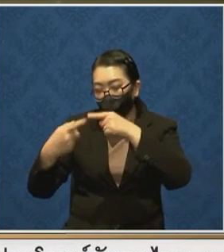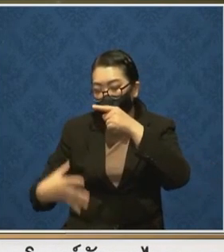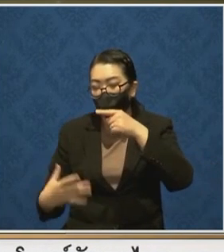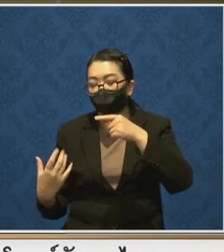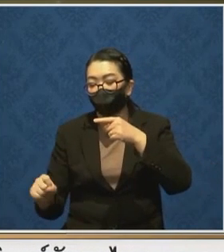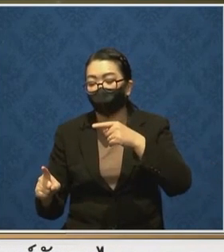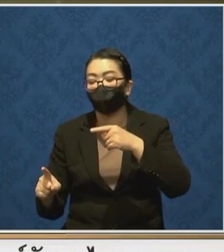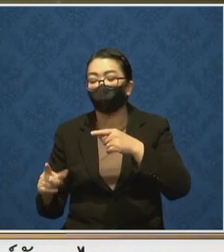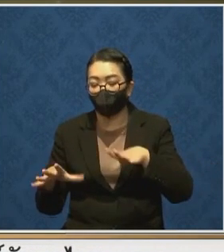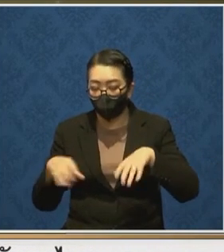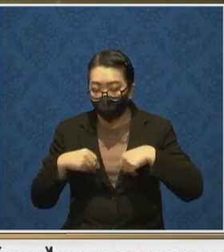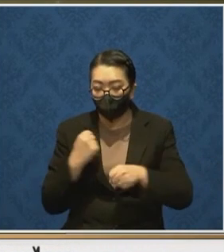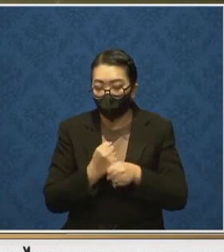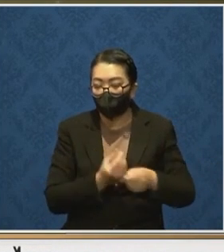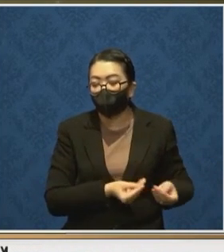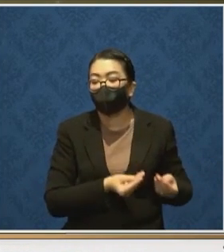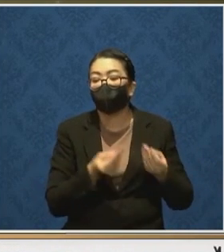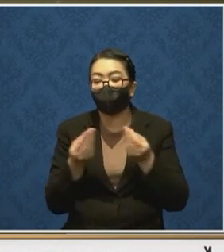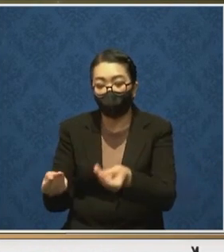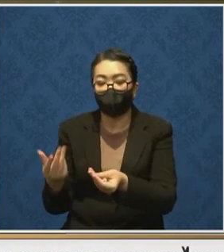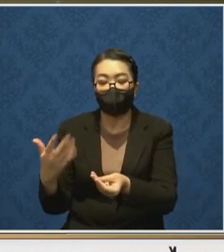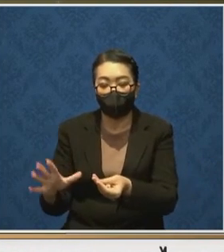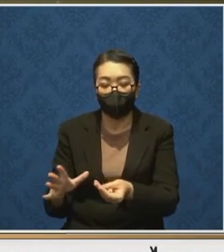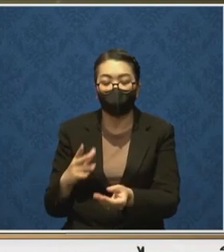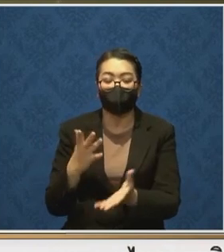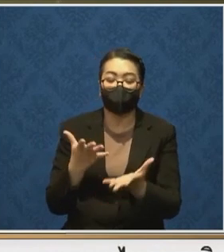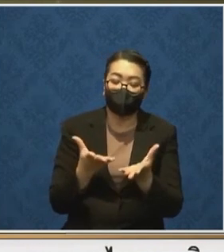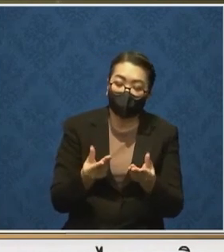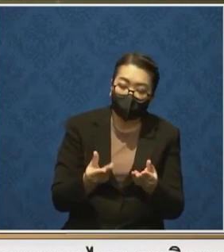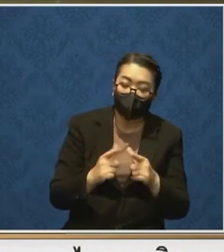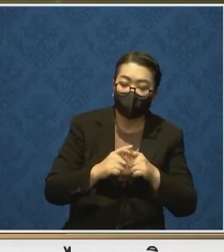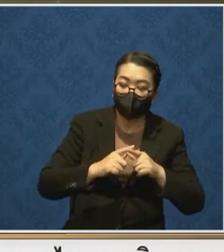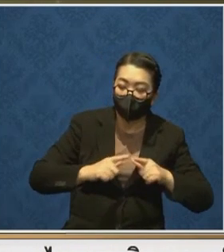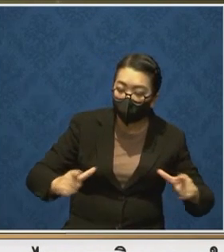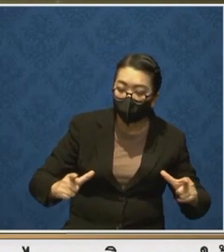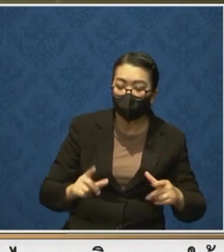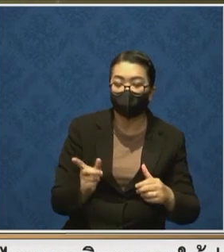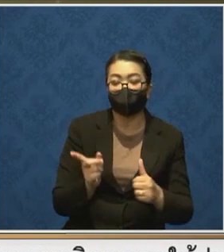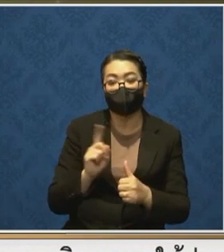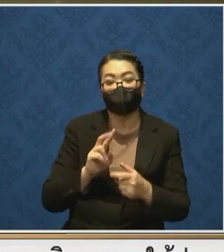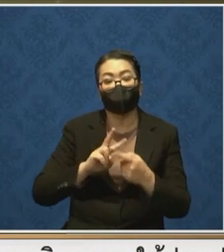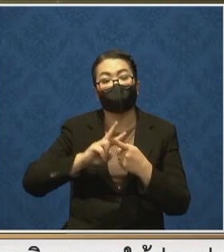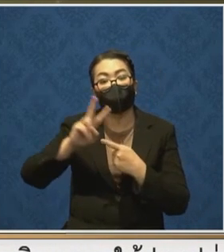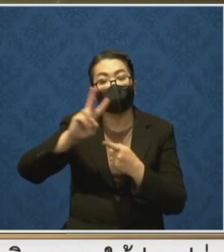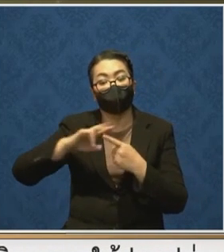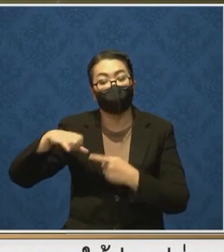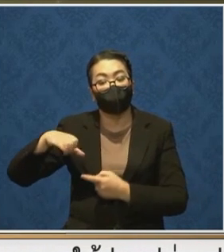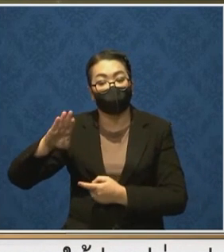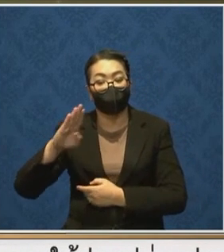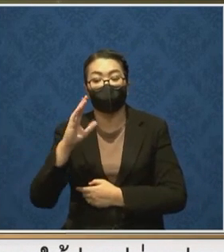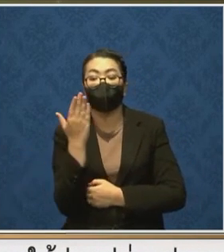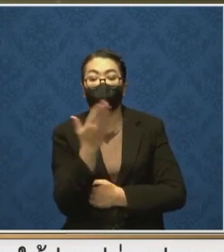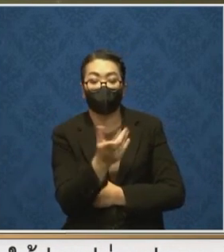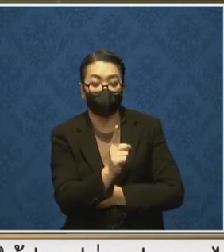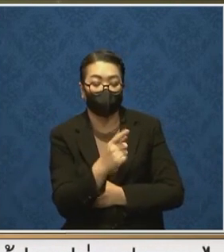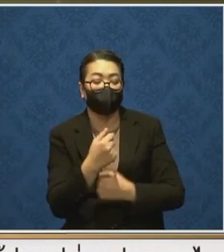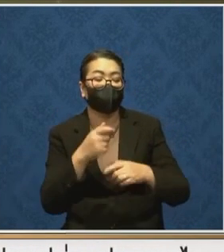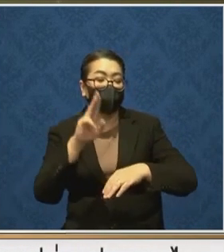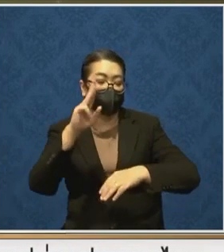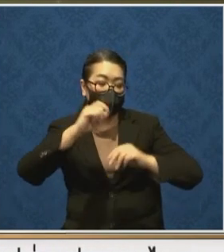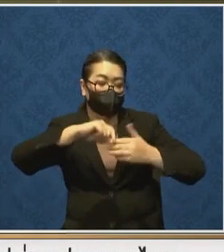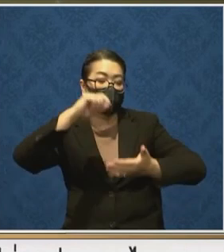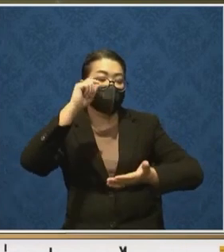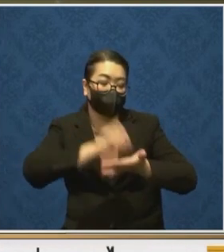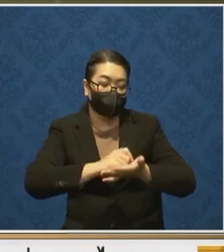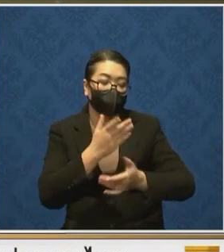ข้อเรีกร้มบางข้อได้ดำเิกใหกบ Kingsgate ไปเรีบร้อยแลวอยางขอเรีกร้ที่ 2 บริษัท Kingsgate ขอใหไยต่ออายุอนุมัิคำ